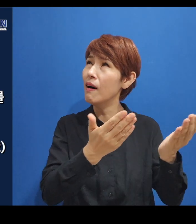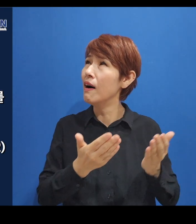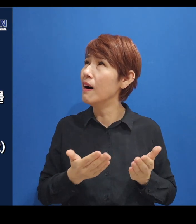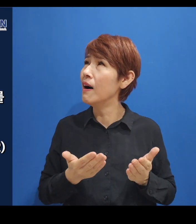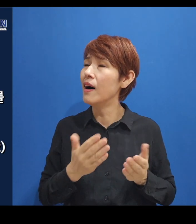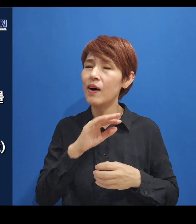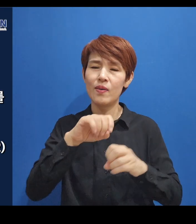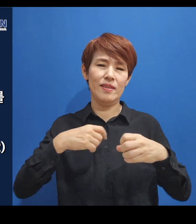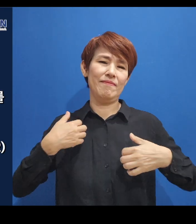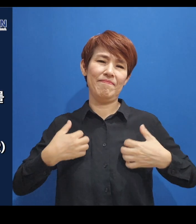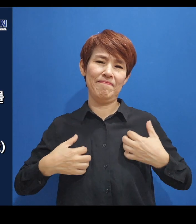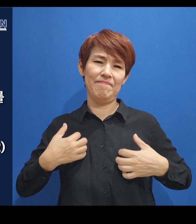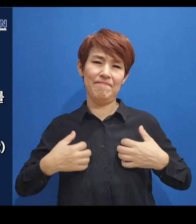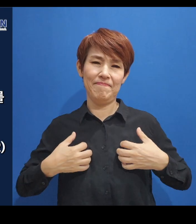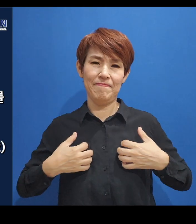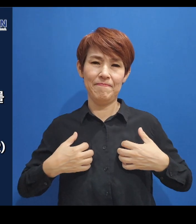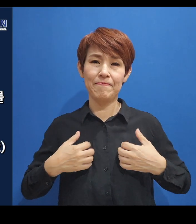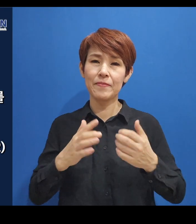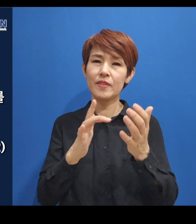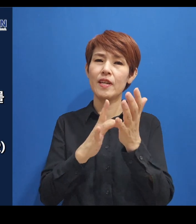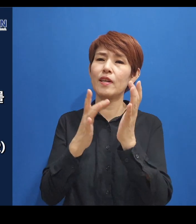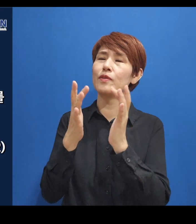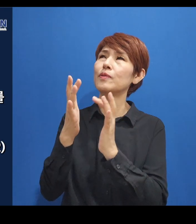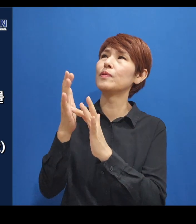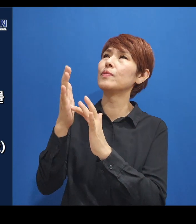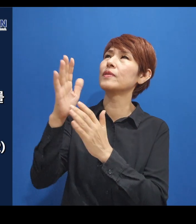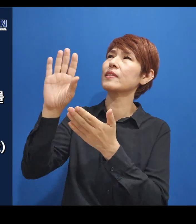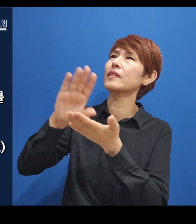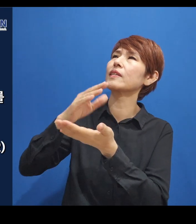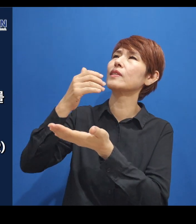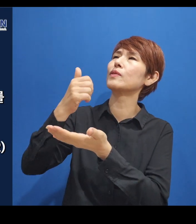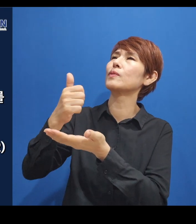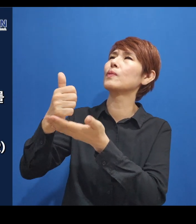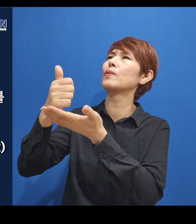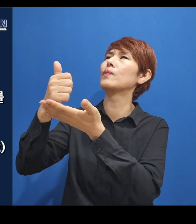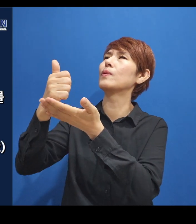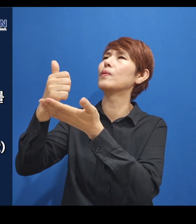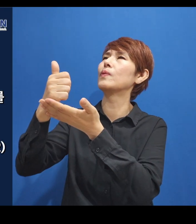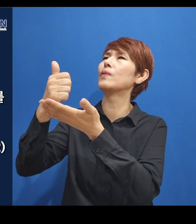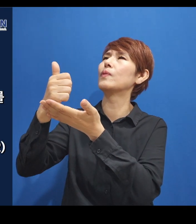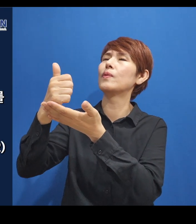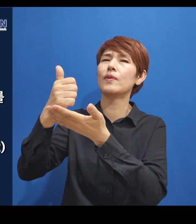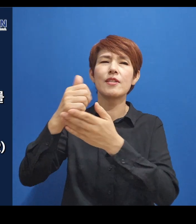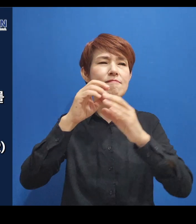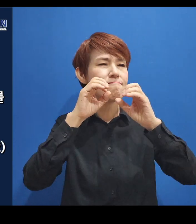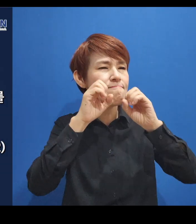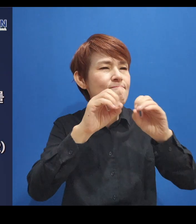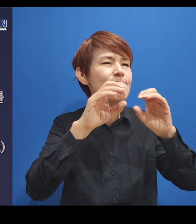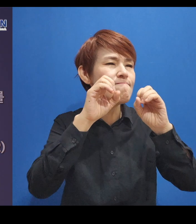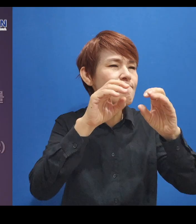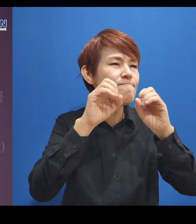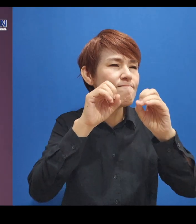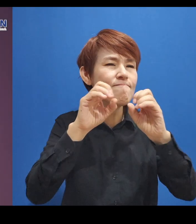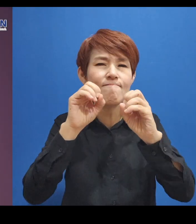성전에 있든지 집에 있든지 예수는 그리스도라고 가르치기와 전도하기를 그치지 않았다.